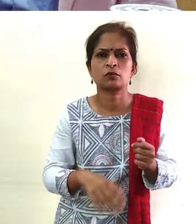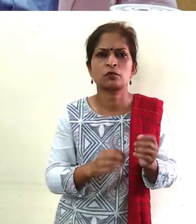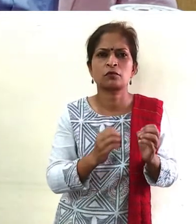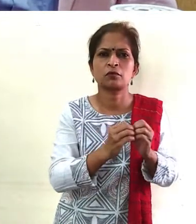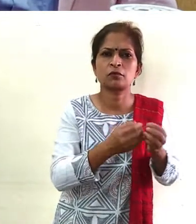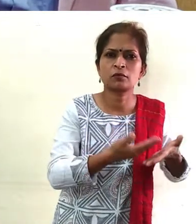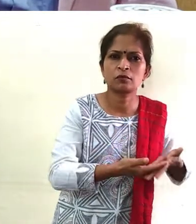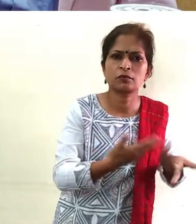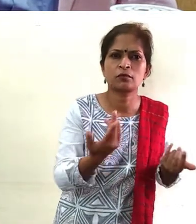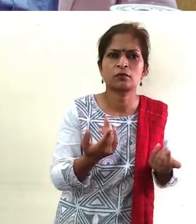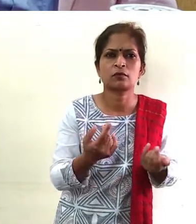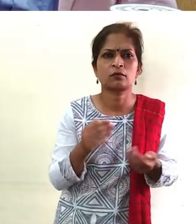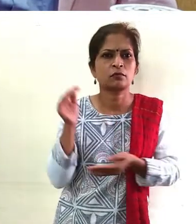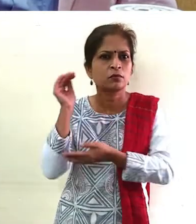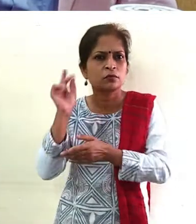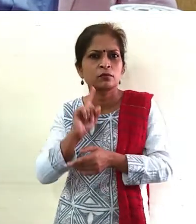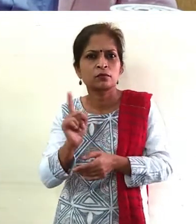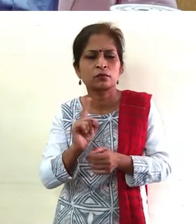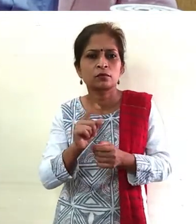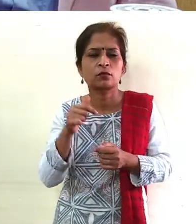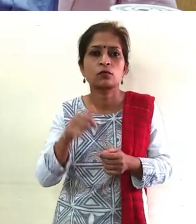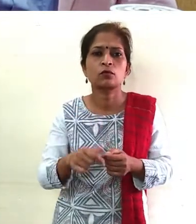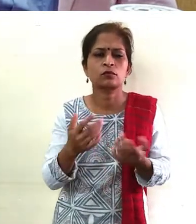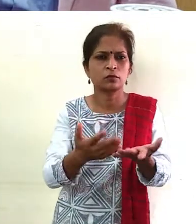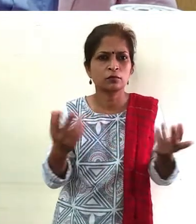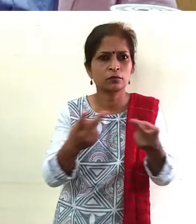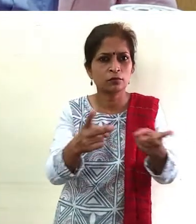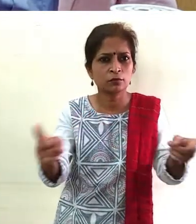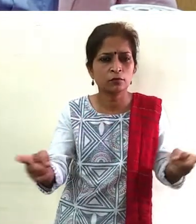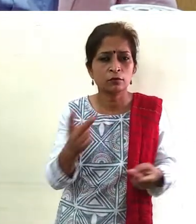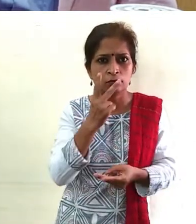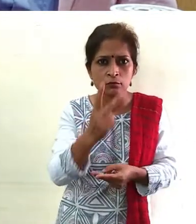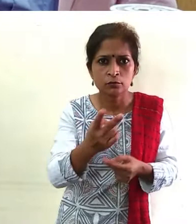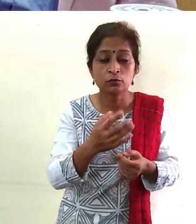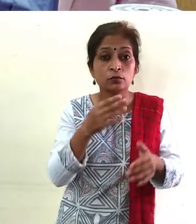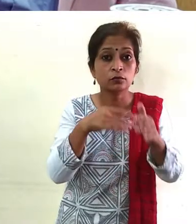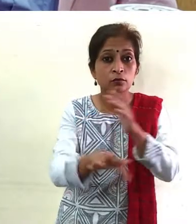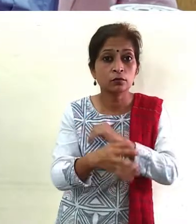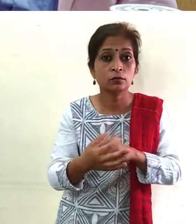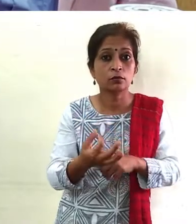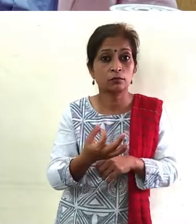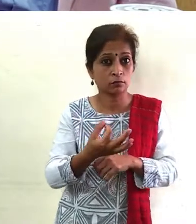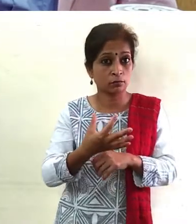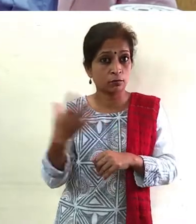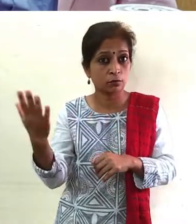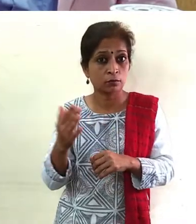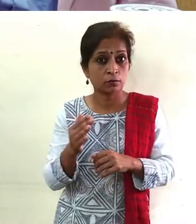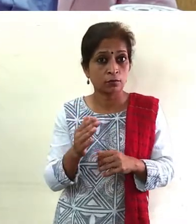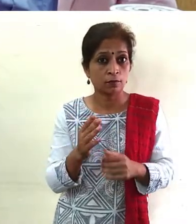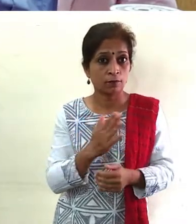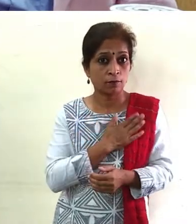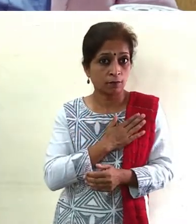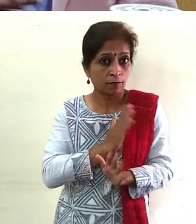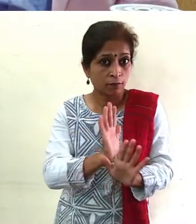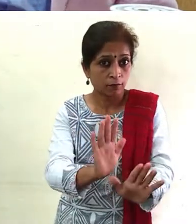है सब में उस दिव्यता यानी ईश्वर का निवास है? तो इसके बारे में सर आपके क्या विचार हैं?